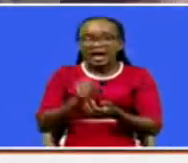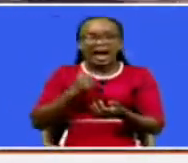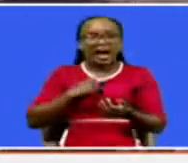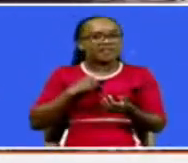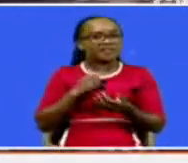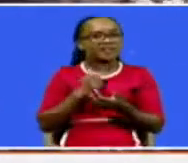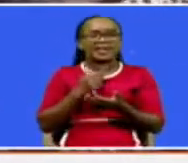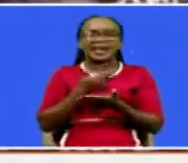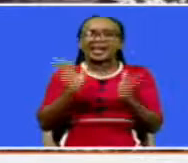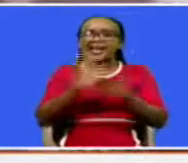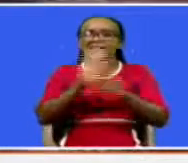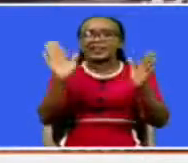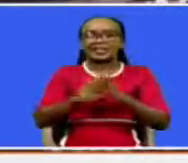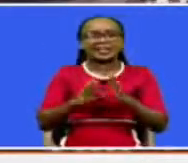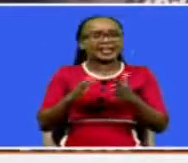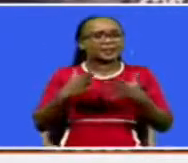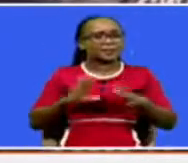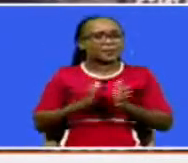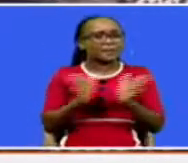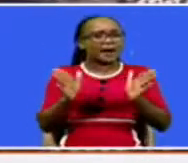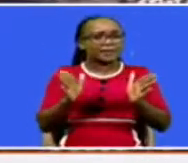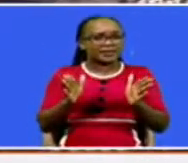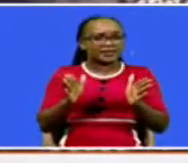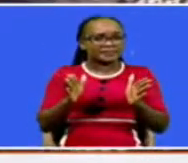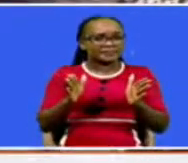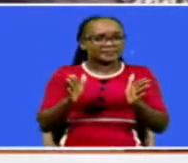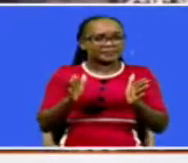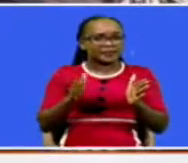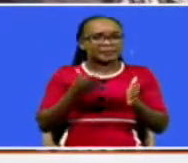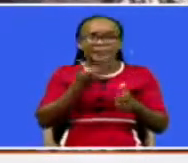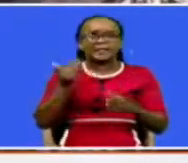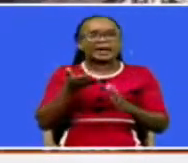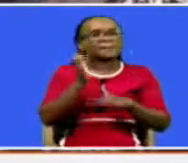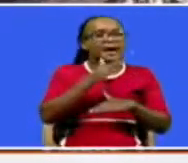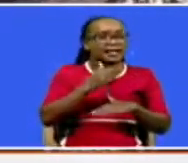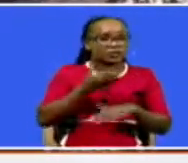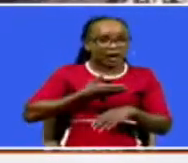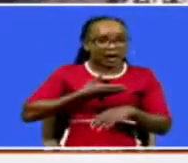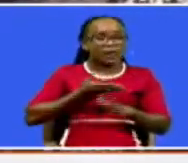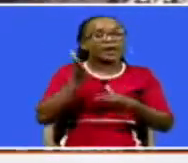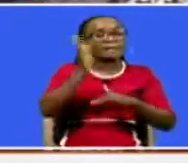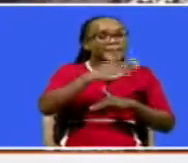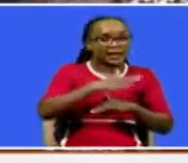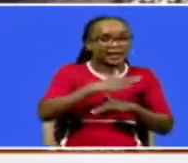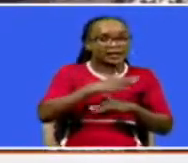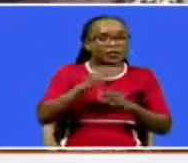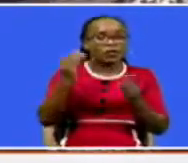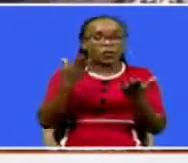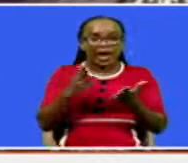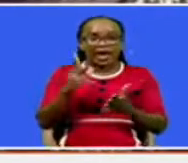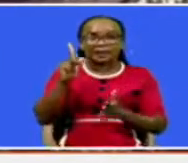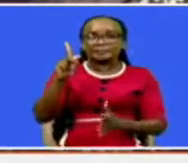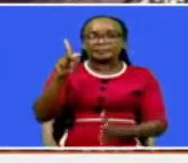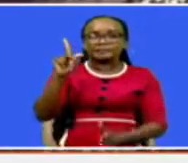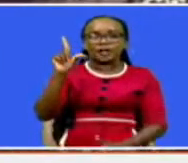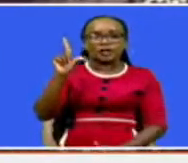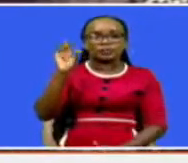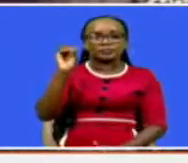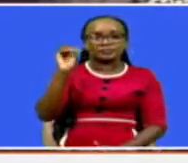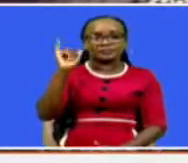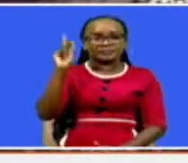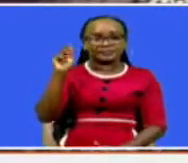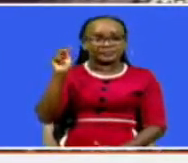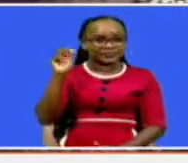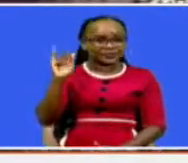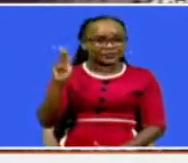mtu. Nikaambiwa mshae, turudi kwetu, kweni tuwanaua. Turudi kwetu, sasa tukarudi, tukaenda Ruitokito. Sasa diyo